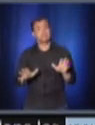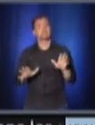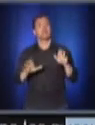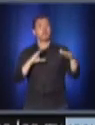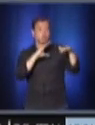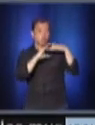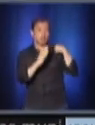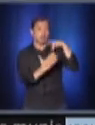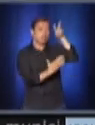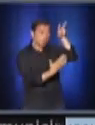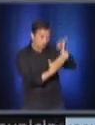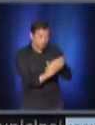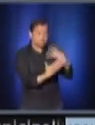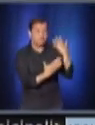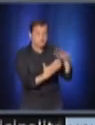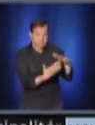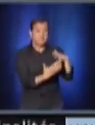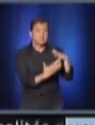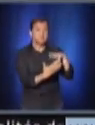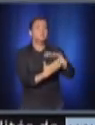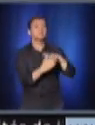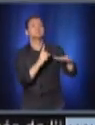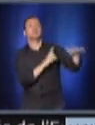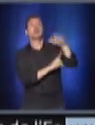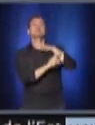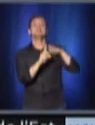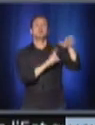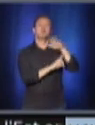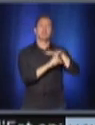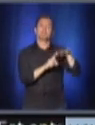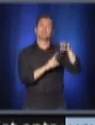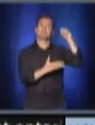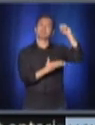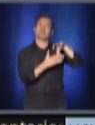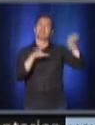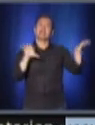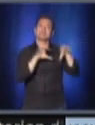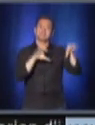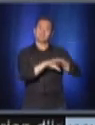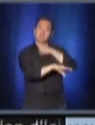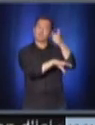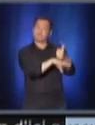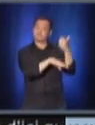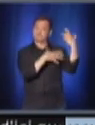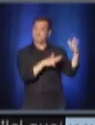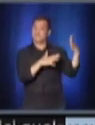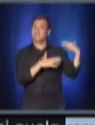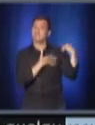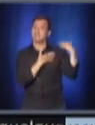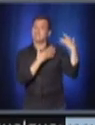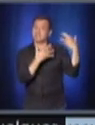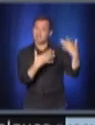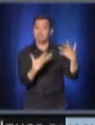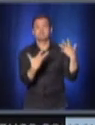courriels l'état de vigilance et ce qu'on appelle le plan d'action qu'on met en place, notamment dans les